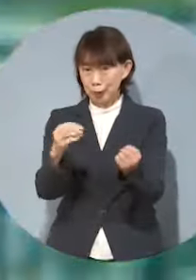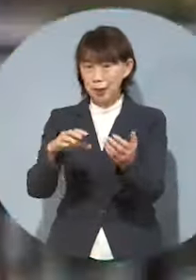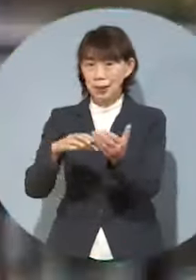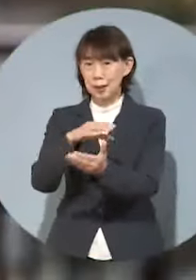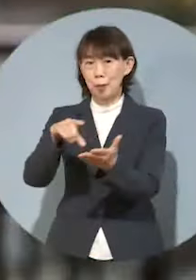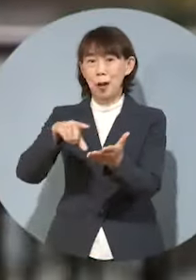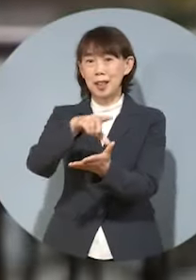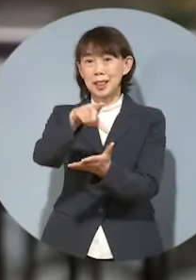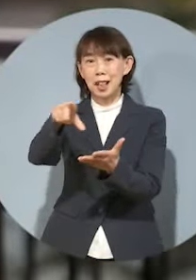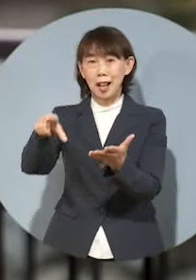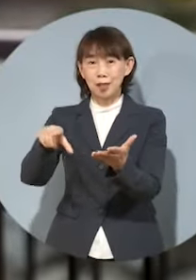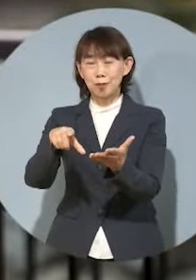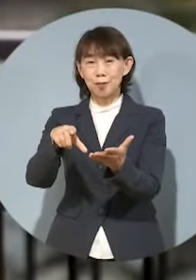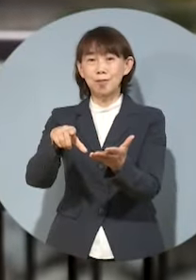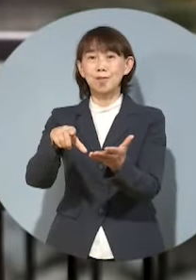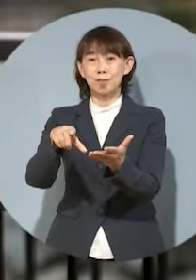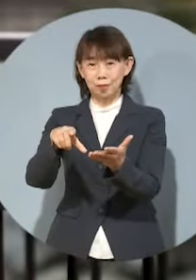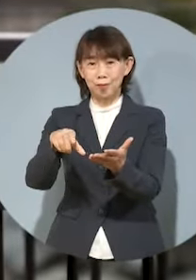リア。